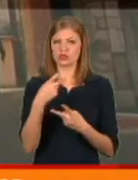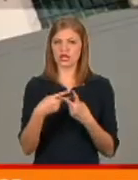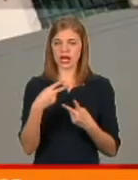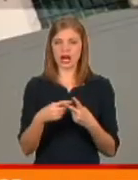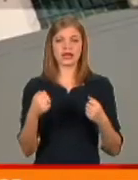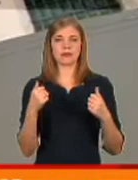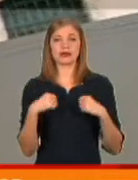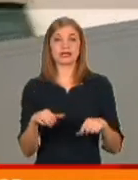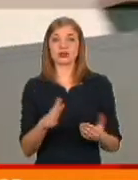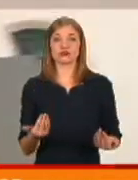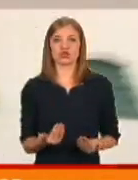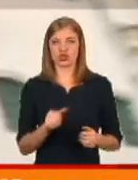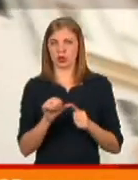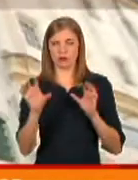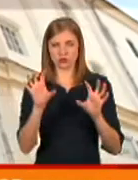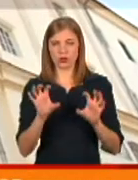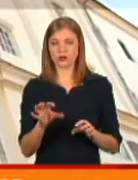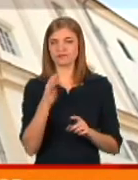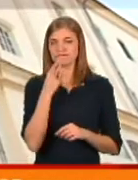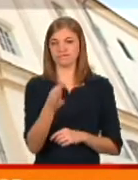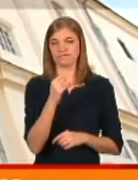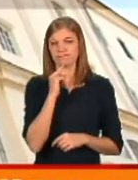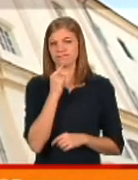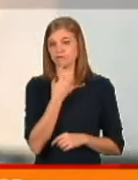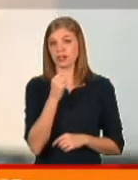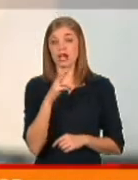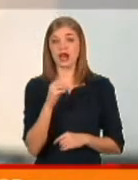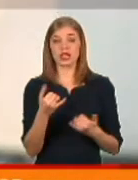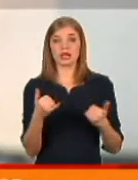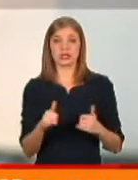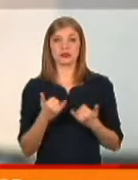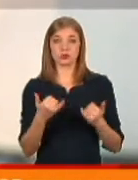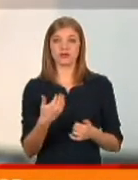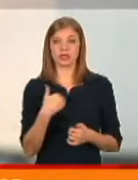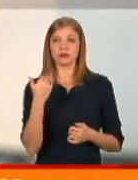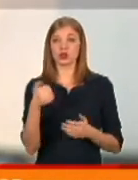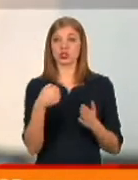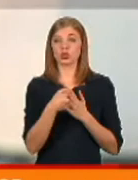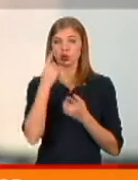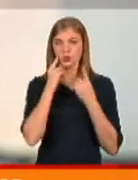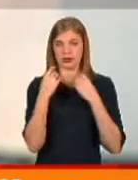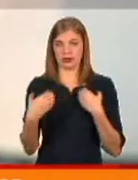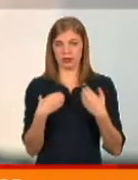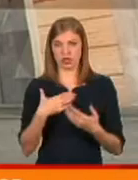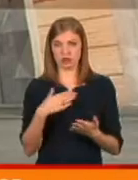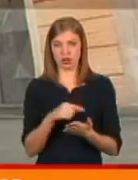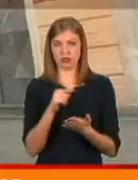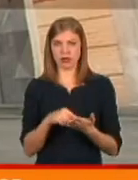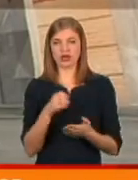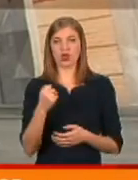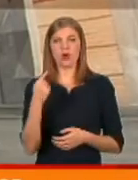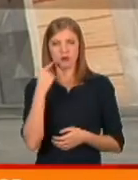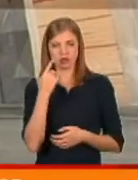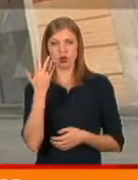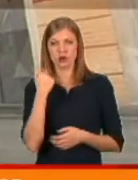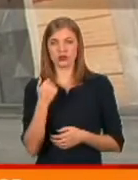не спиняється життя поза законом, їй сказати важко. Утім, несподівано для мене, її до сліз бентежить моє питання. Обідно,